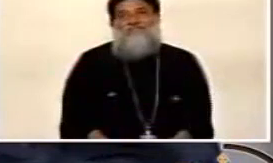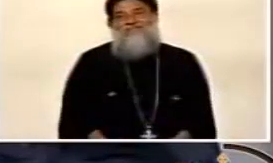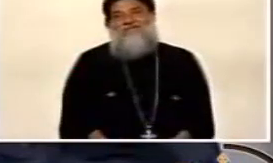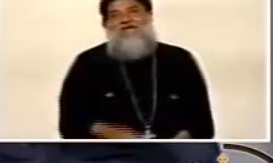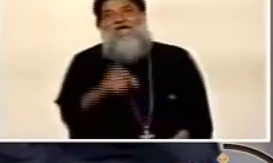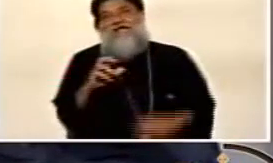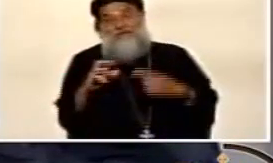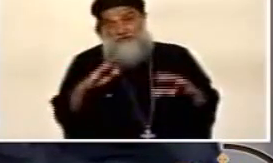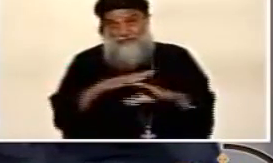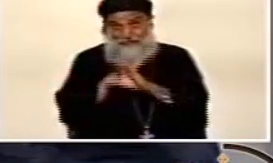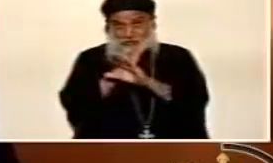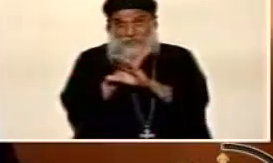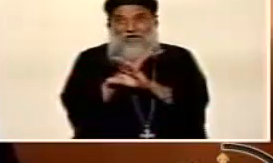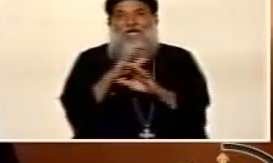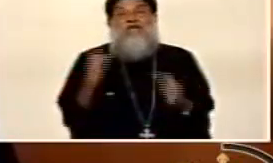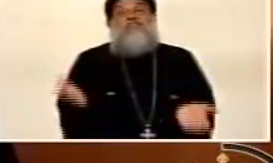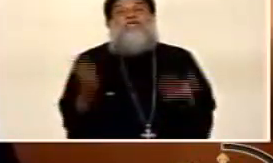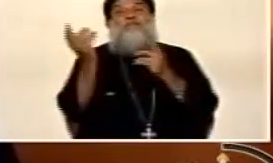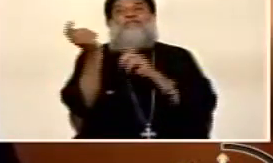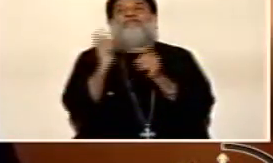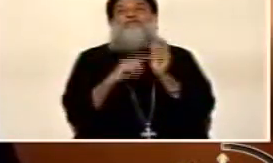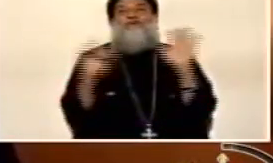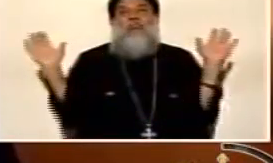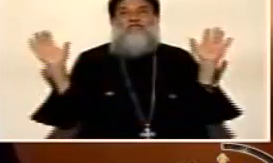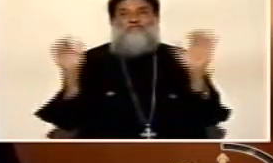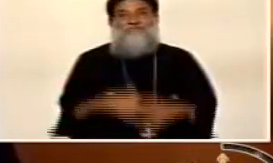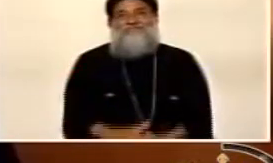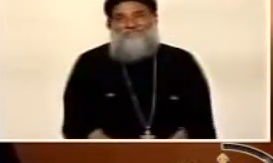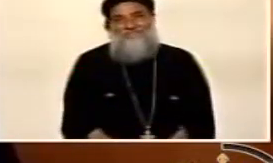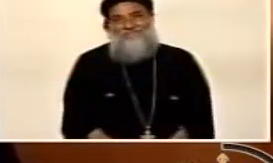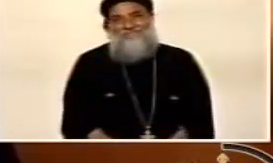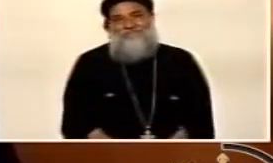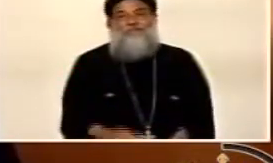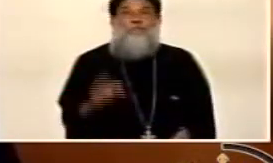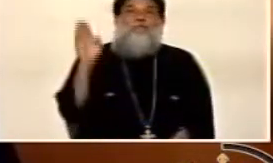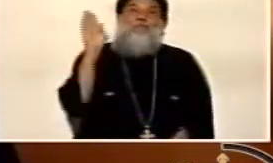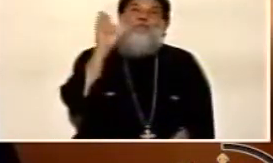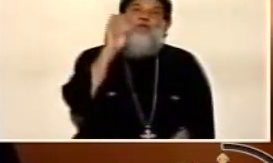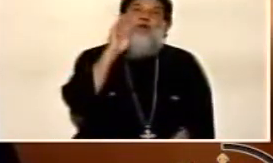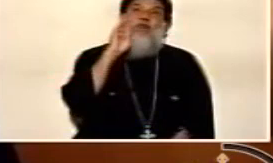الفترة دي كلها عن القيامة باكر. معلمنا بولس